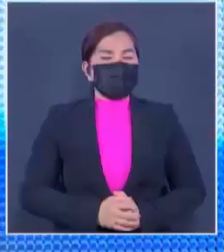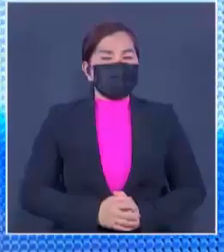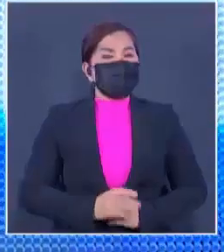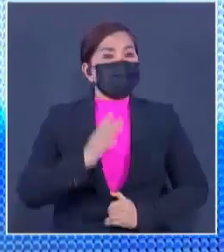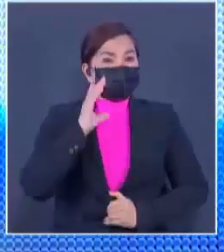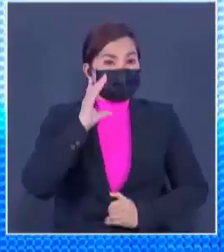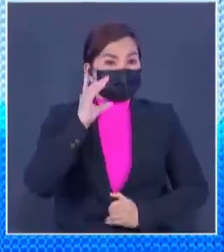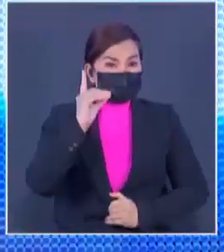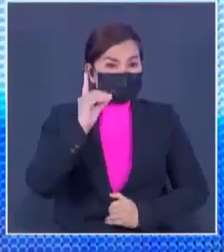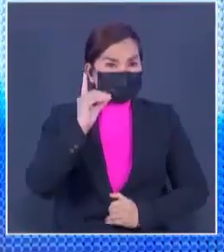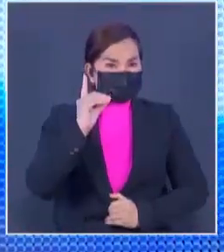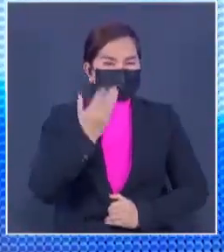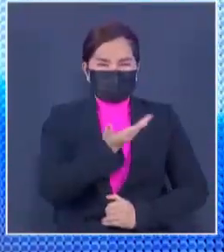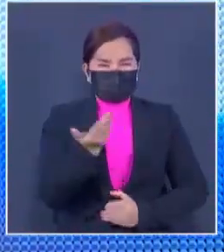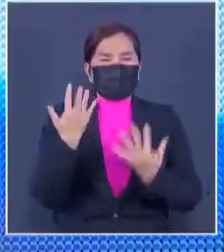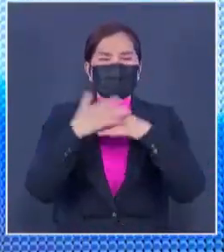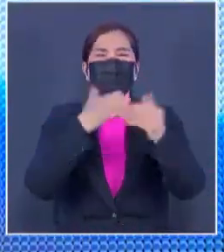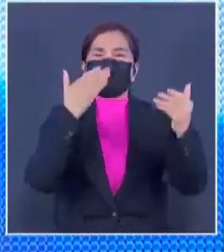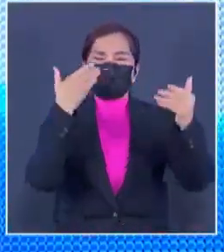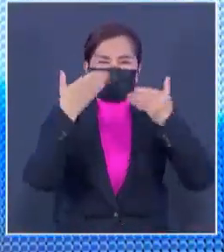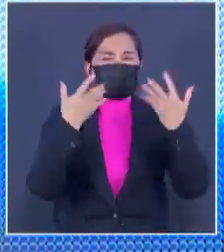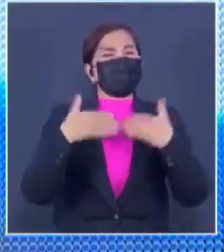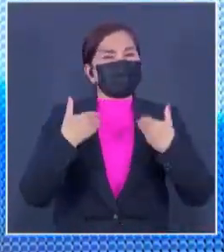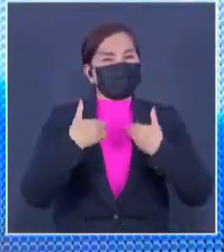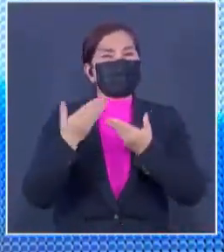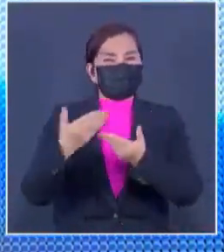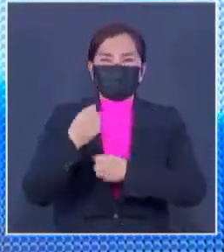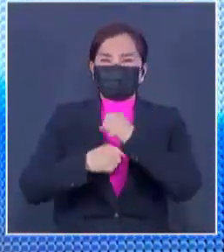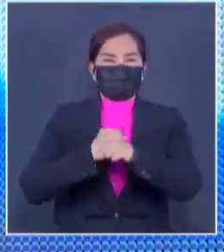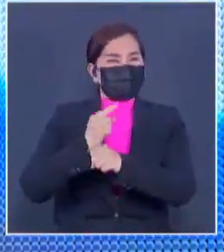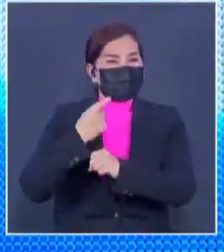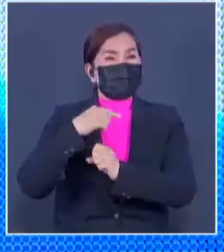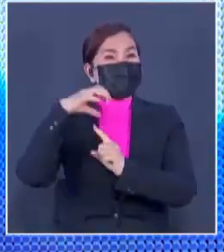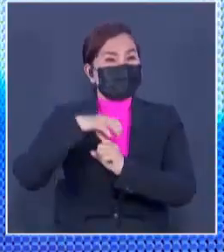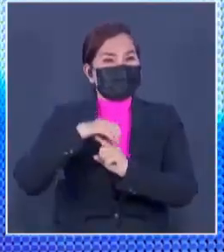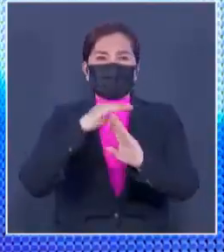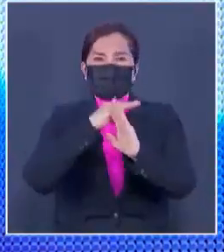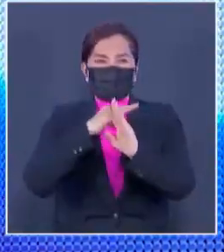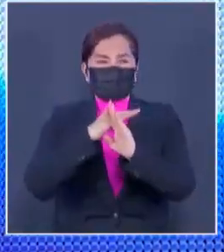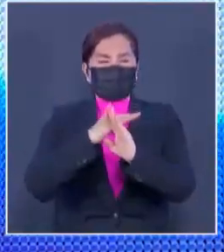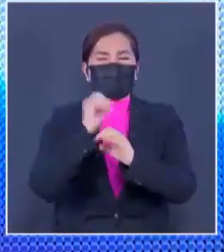พรุ่งนี้แล้วนะคะคุณผู้ชมไปสนุกส่งท้ายปีเก่าต้อนรับปีใหม่กับโมโน29พัทยาเคาน์ดาวน์2022กันเลยนะคะ